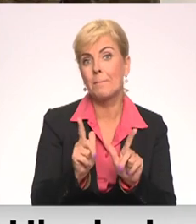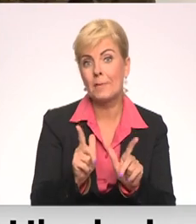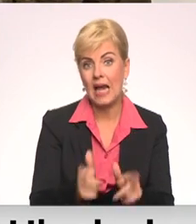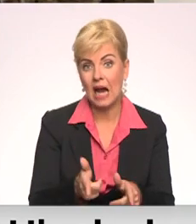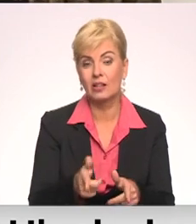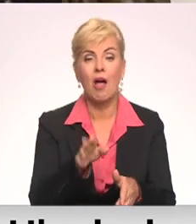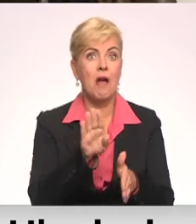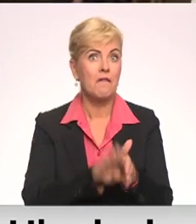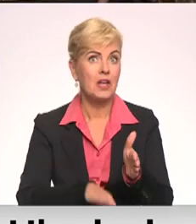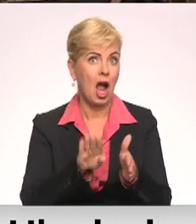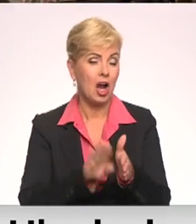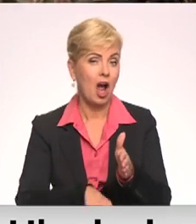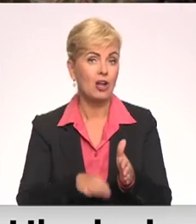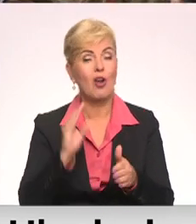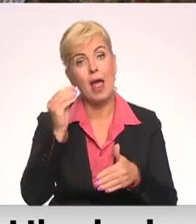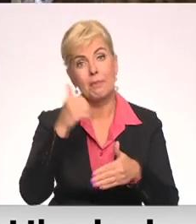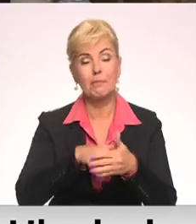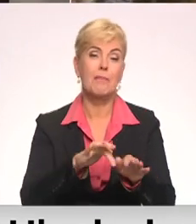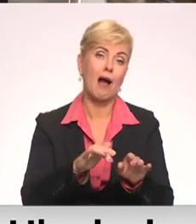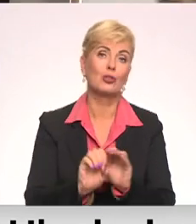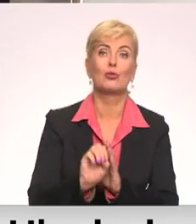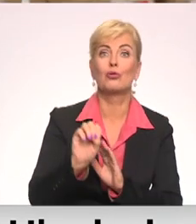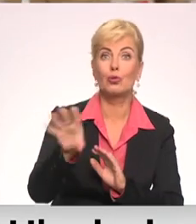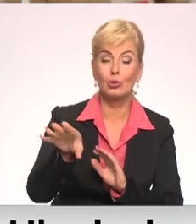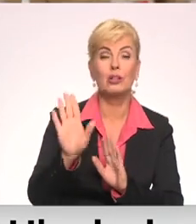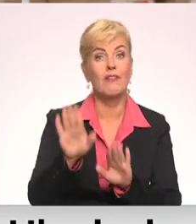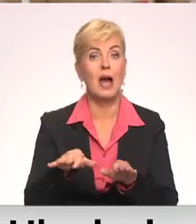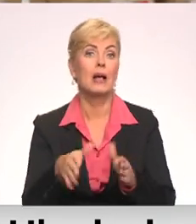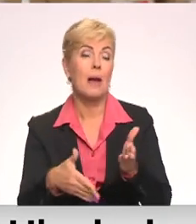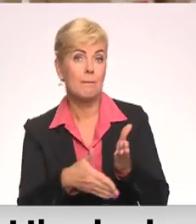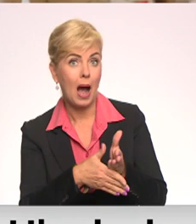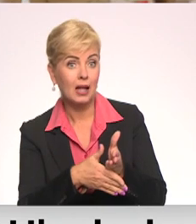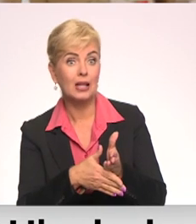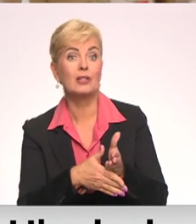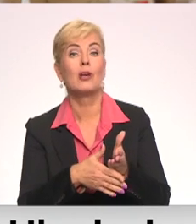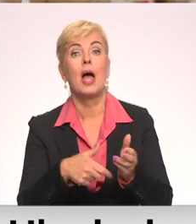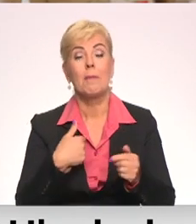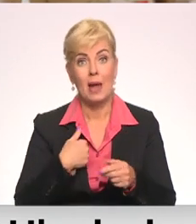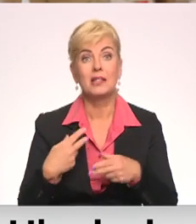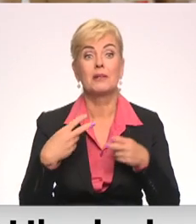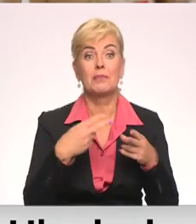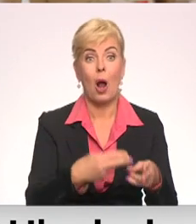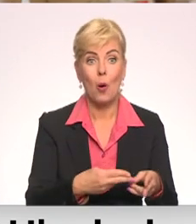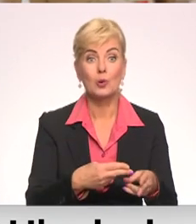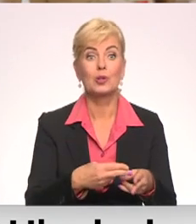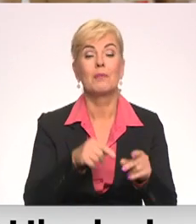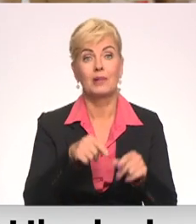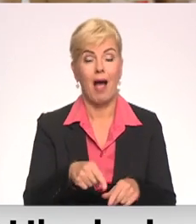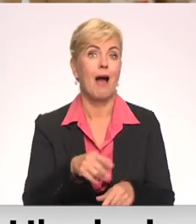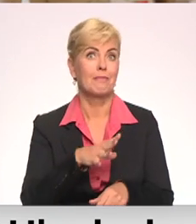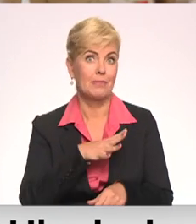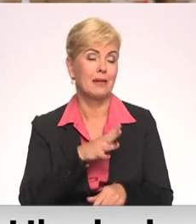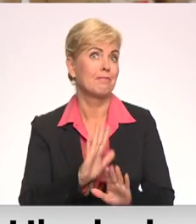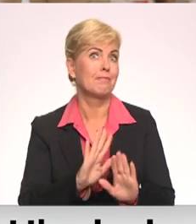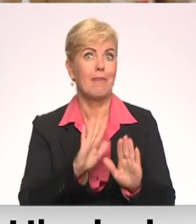tāds vienkārši ēpastīši, nu varbūt jūs varētu palīdzēt, un ja jūs palīdzēsiet, tad mēs arī brauksim. Jā, tas bija tāda